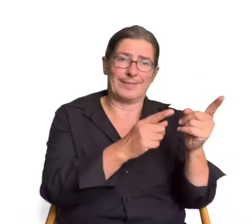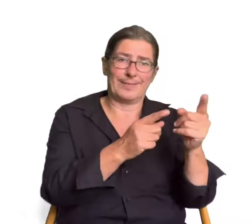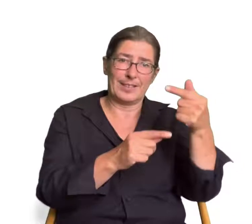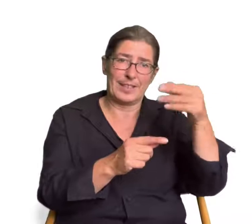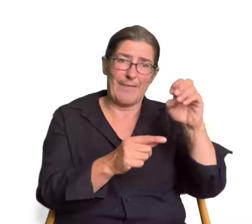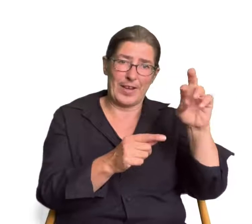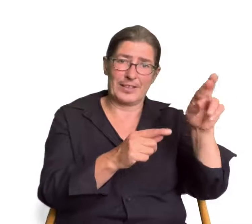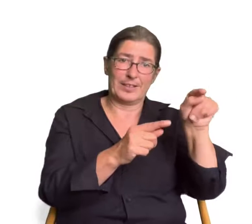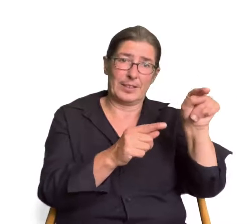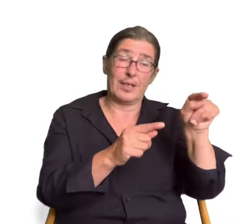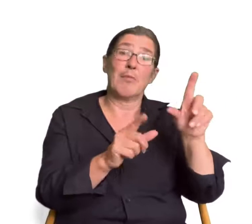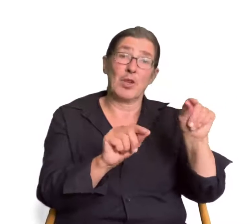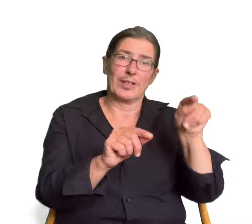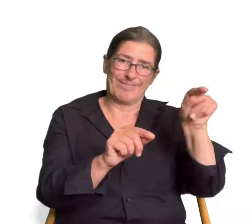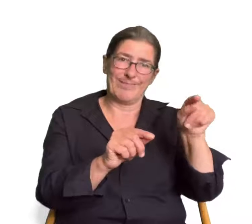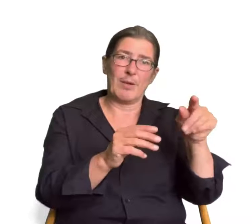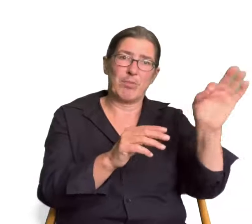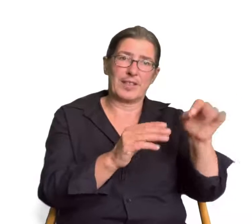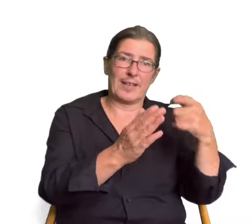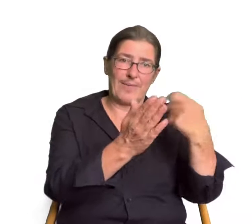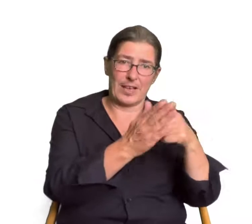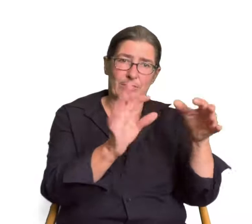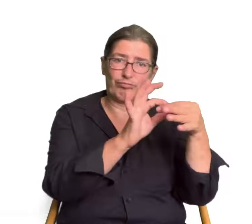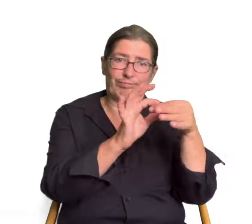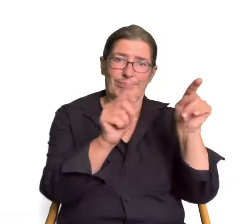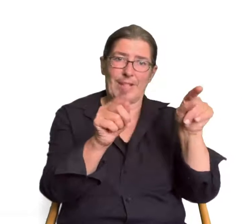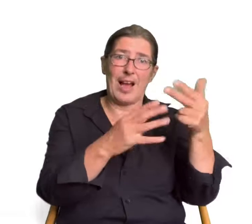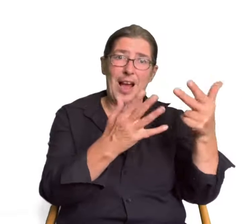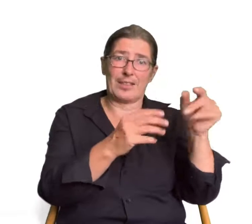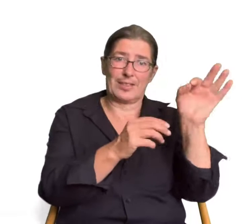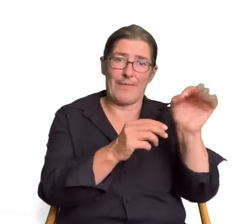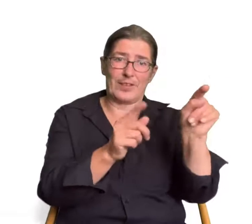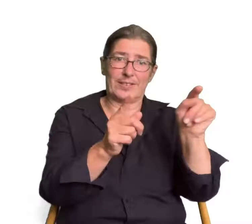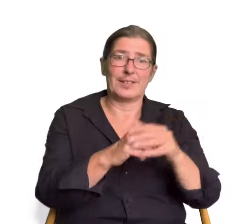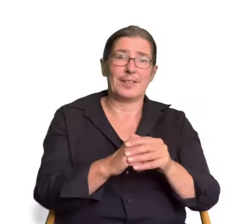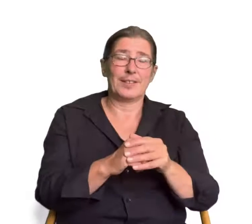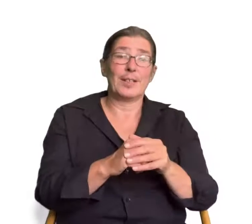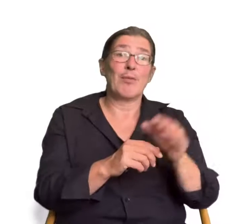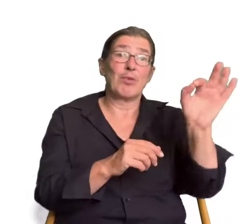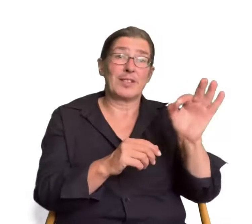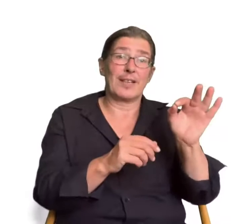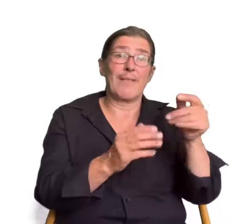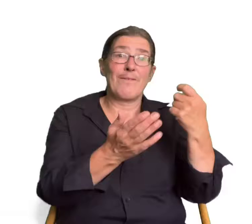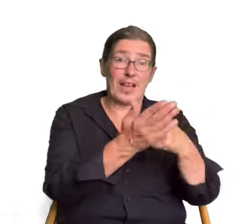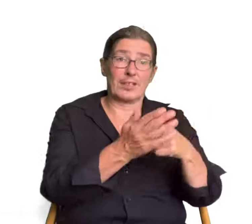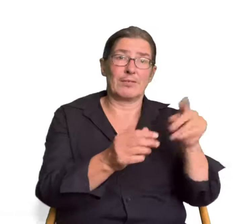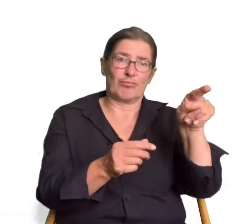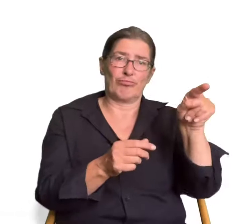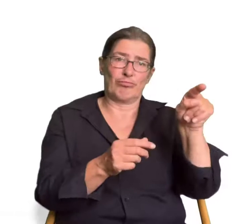Treffer. Und das ist der Prozentwert, die 8 Treffer. Und den